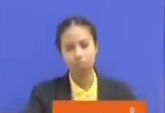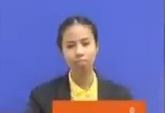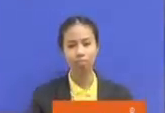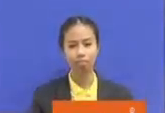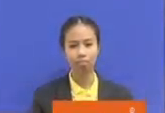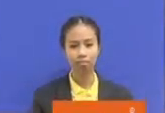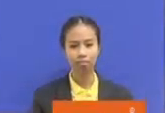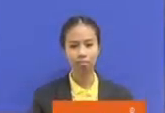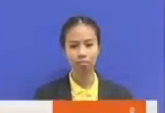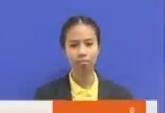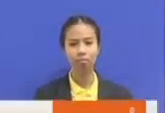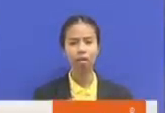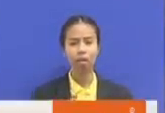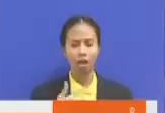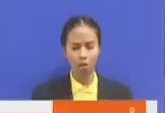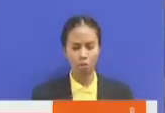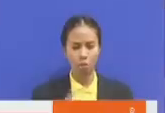ขอขอขอชราภาพ